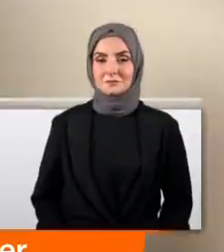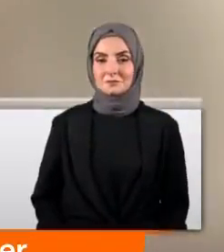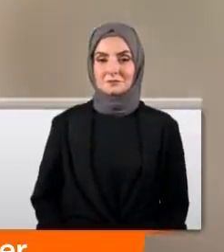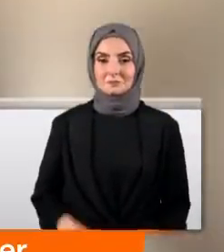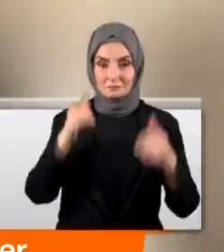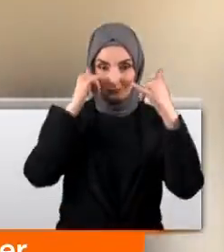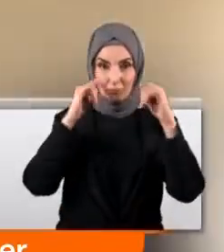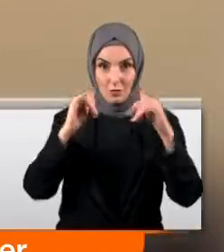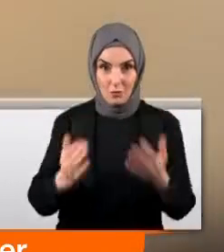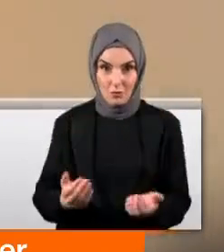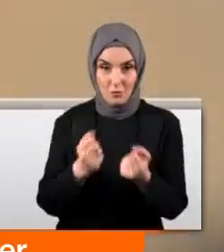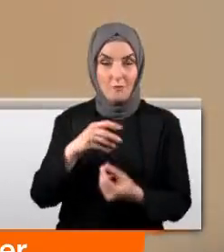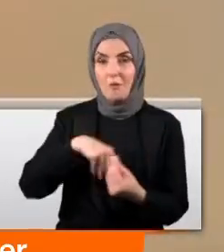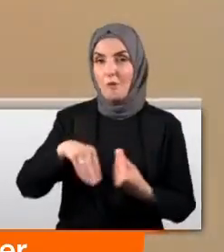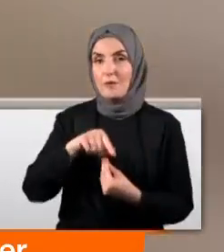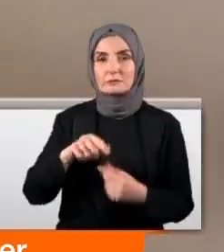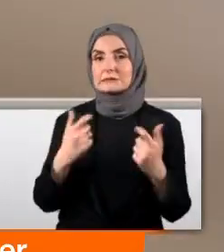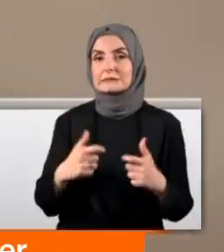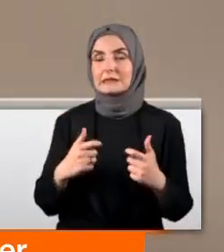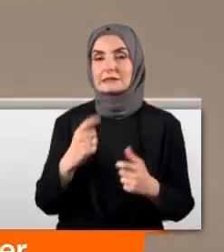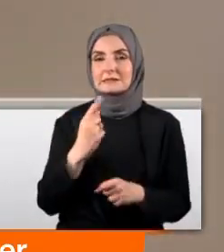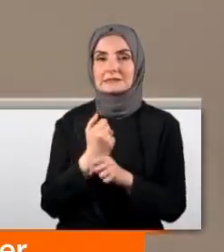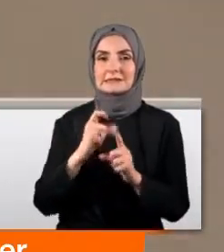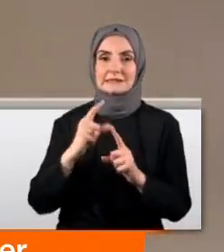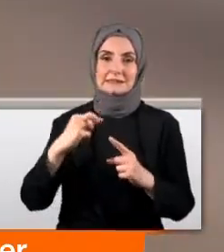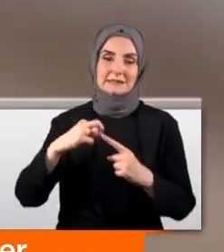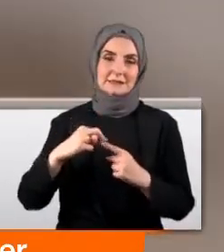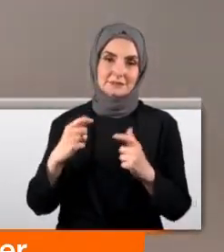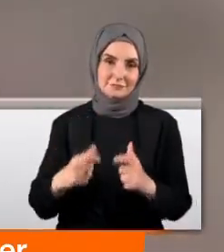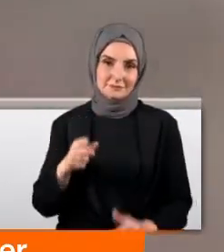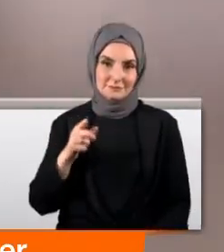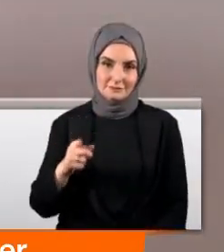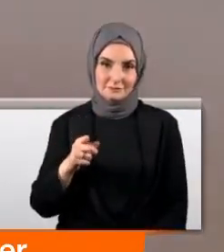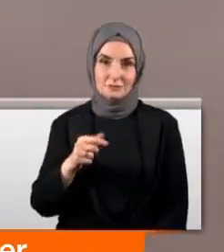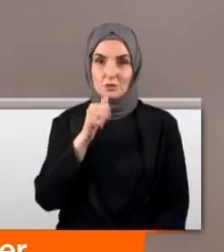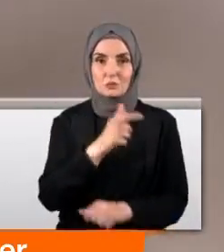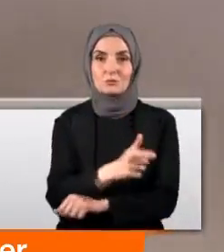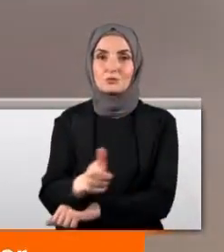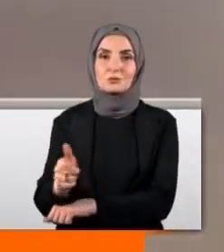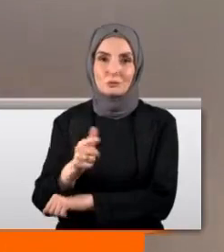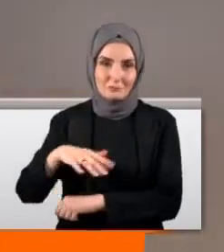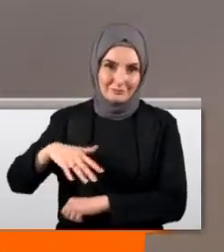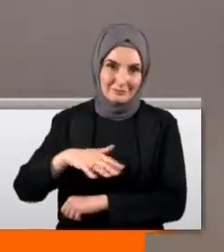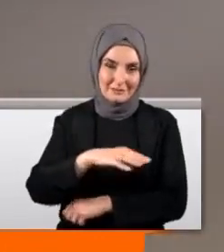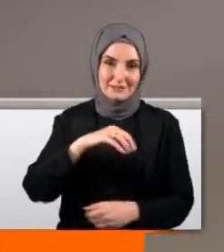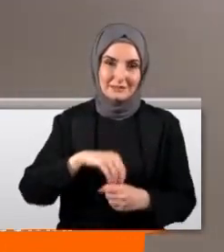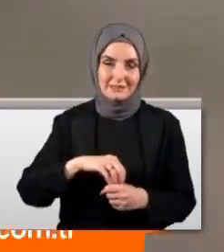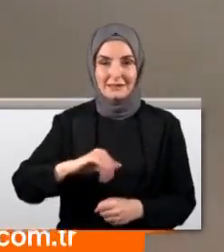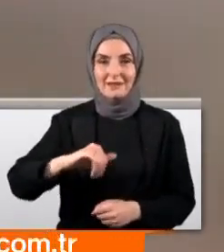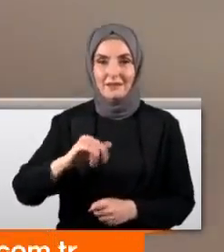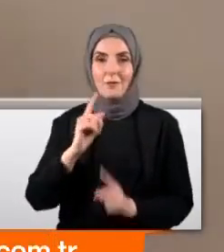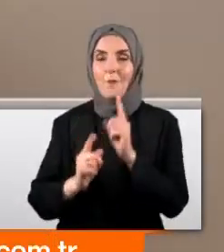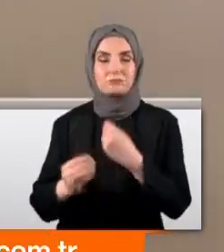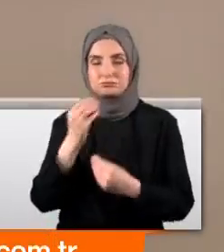Boğa kurtarma operasyonunun adresi Iğdır'dı. Sulama kanalı etrafında otlayan boğa kanala düşünce sürüklenmeye başladı.